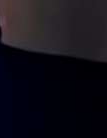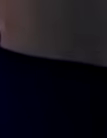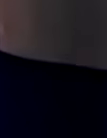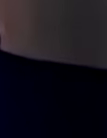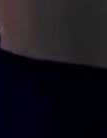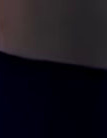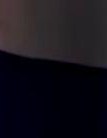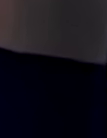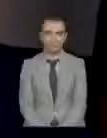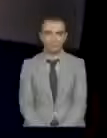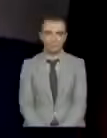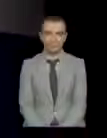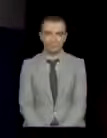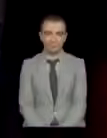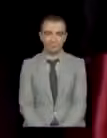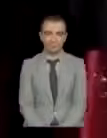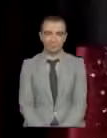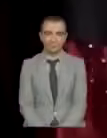olurum ben.